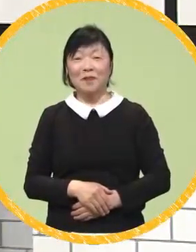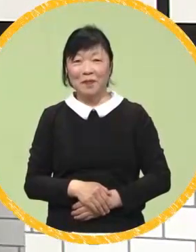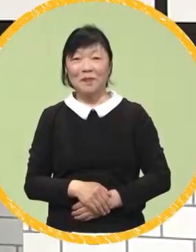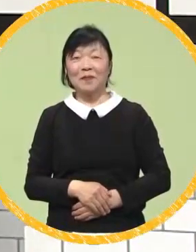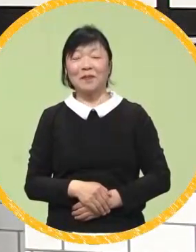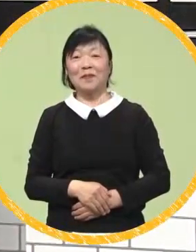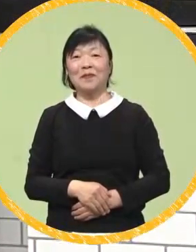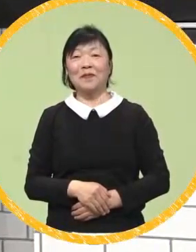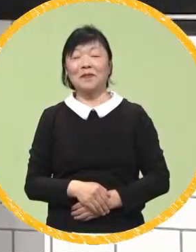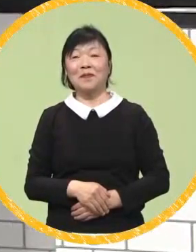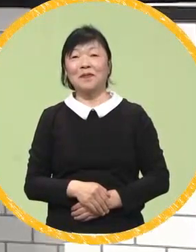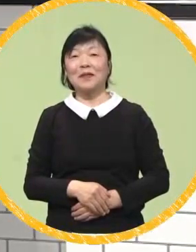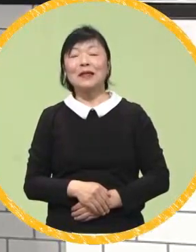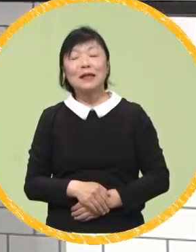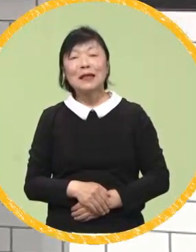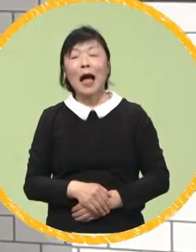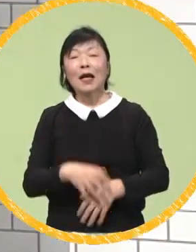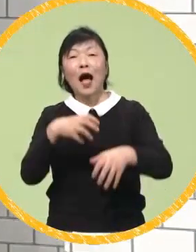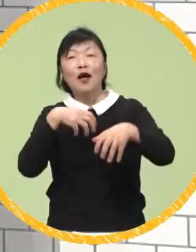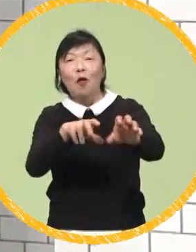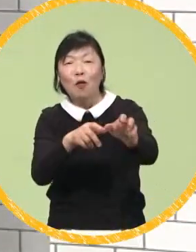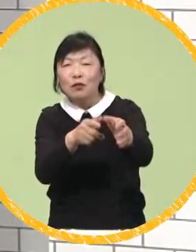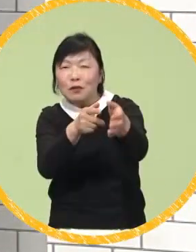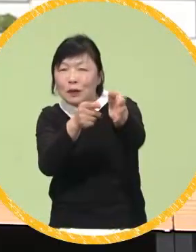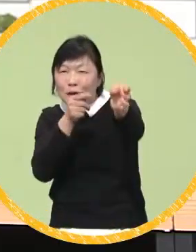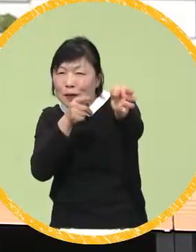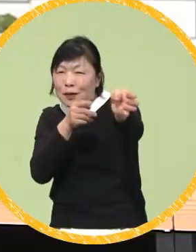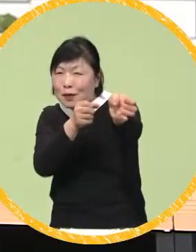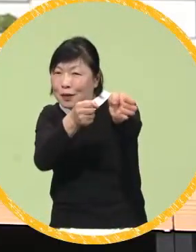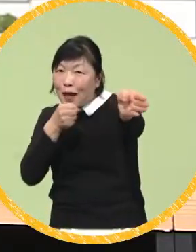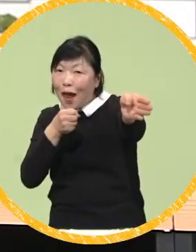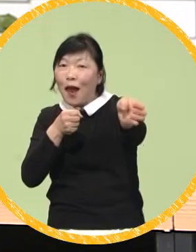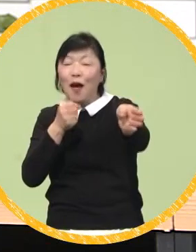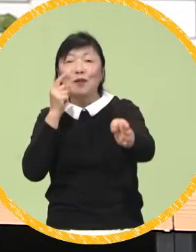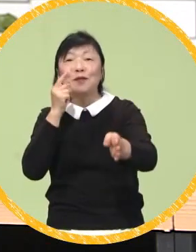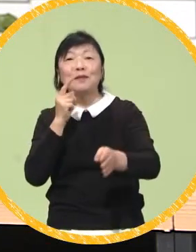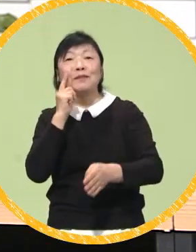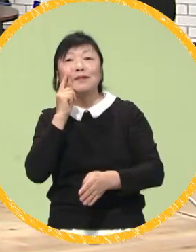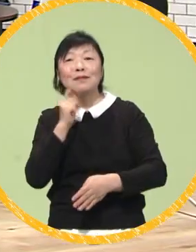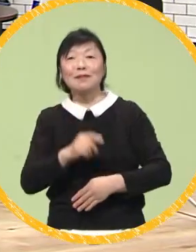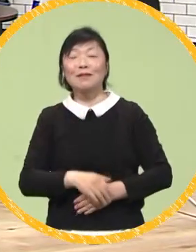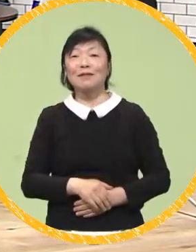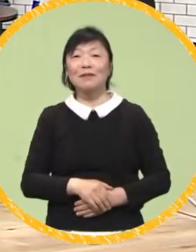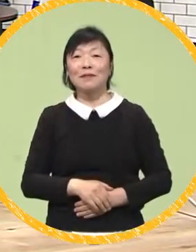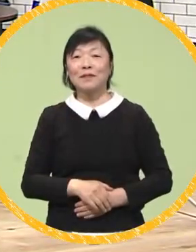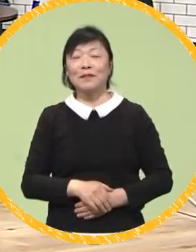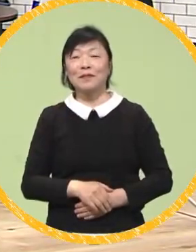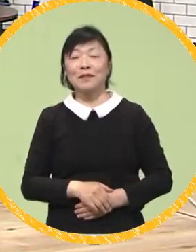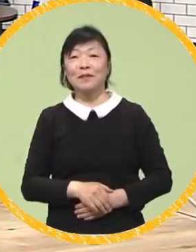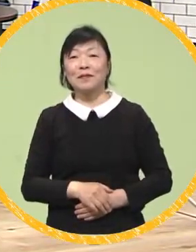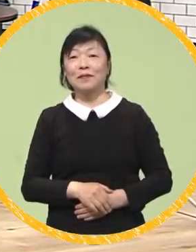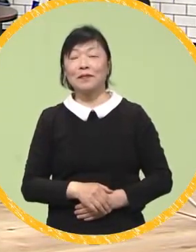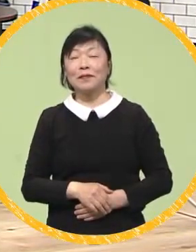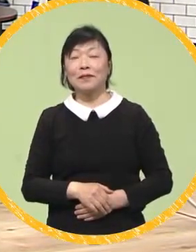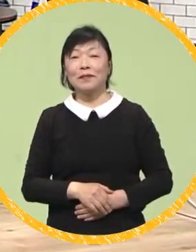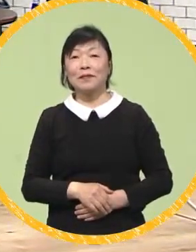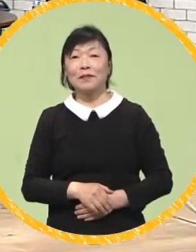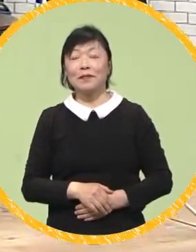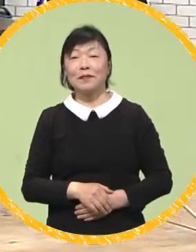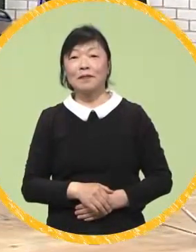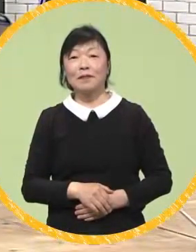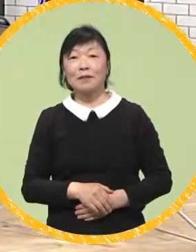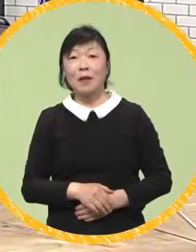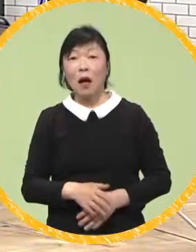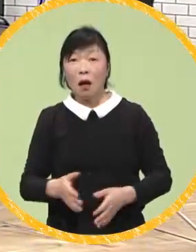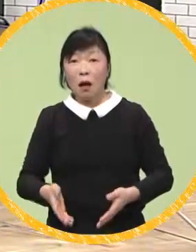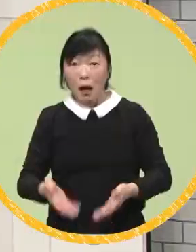僕ねなんか狩人って感じし長いですね農家や初めてなんで緊張しますねこれg o それから彼そうに